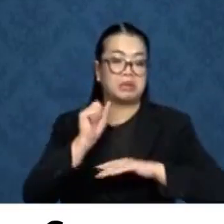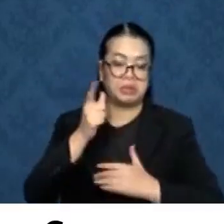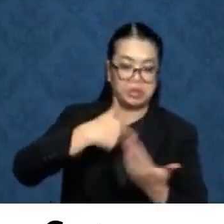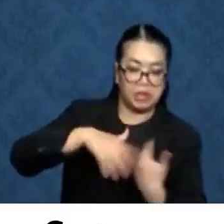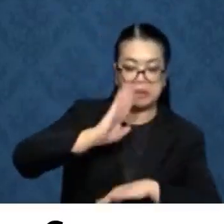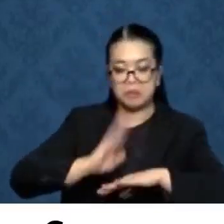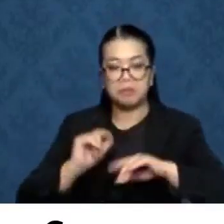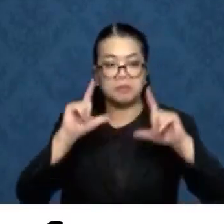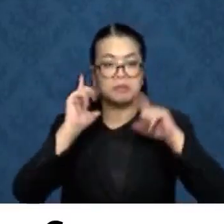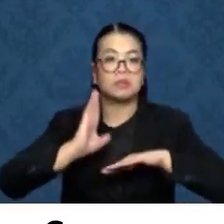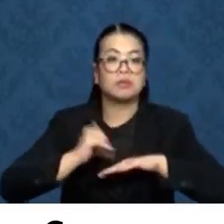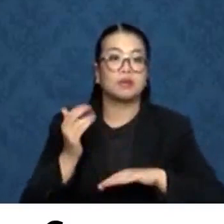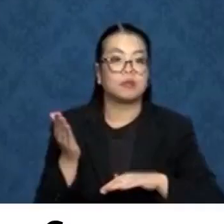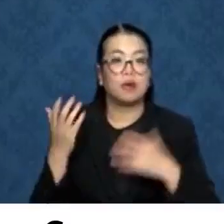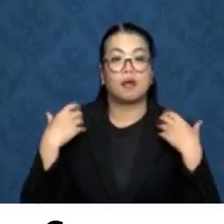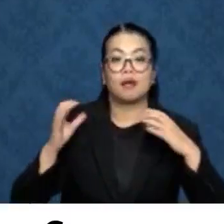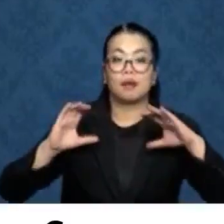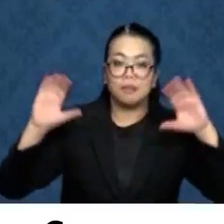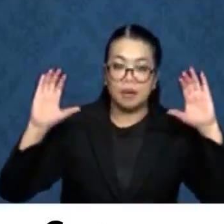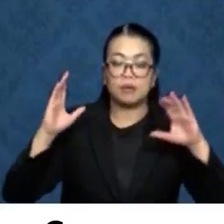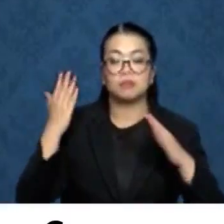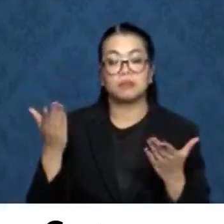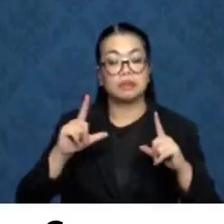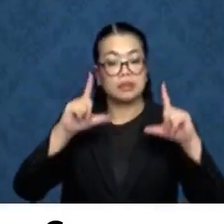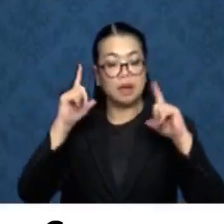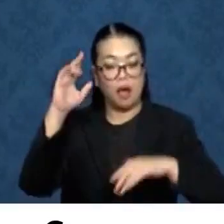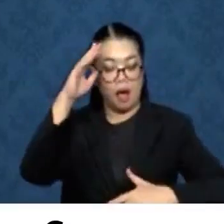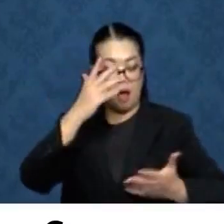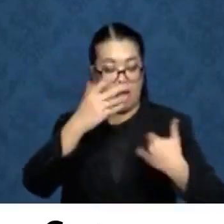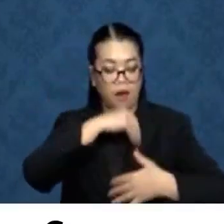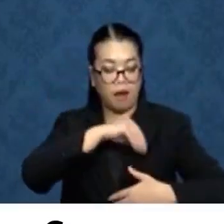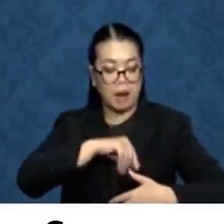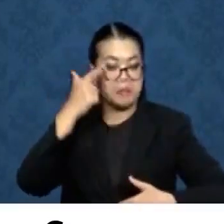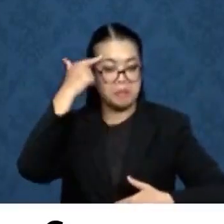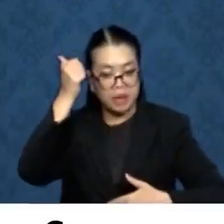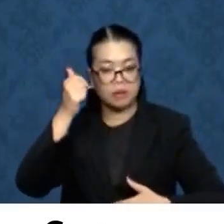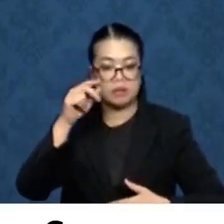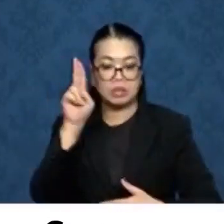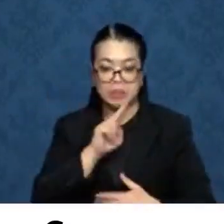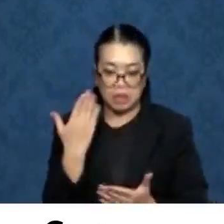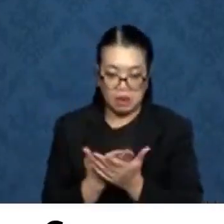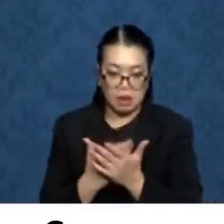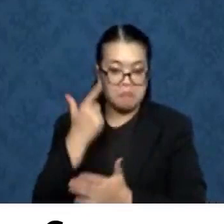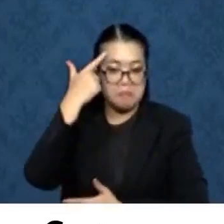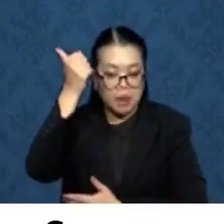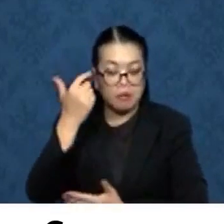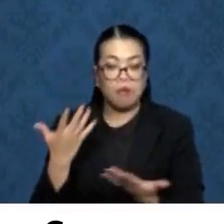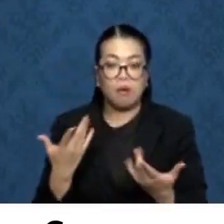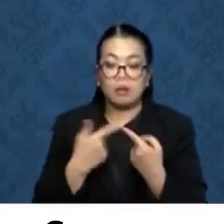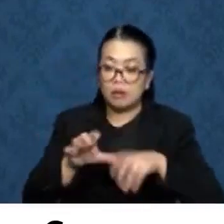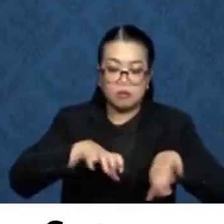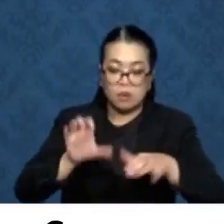5.4แล้วคุณศิริกัญยาก็บอกว่าเลยมาถึงบางอ้อเพราะนี่คือการเจริญเอ่อการเติบโตของ